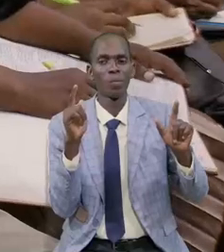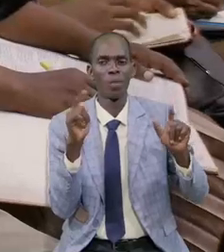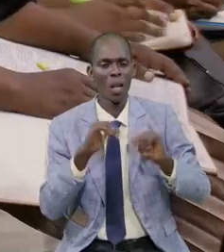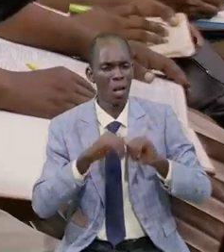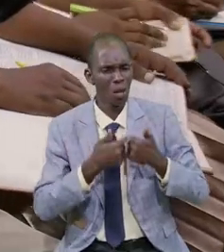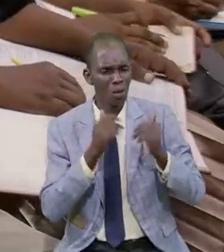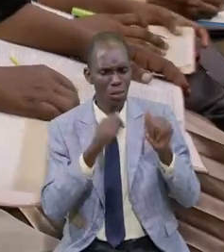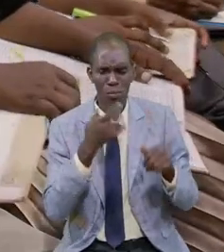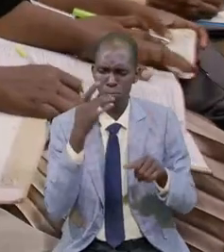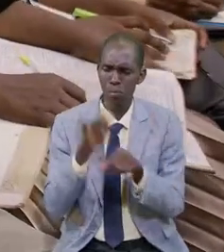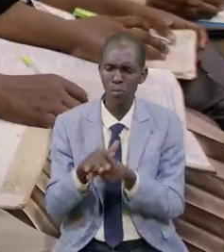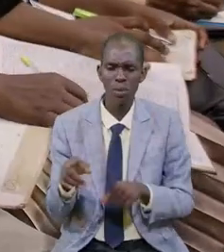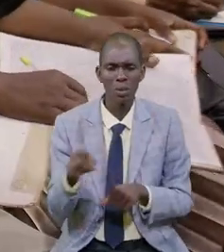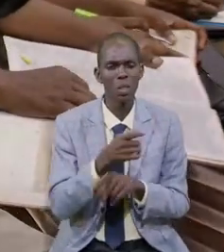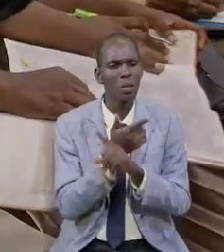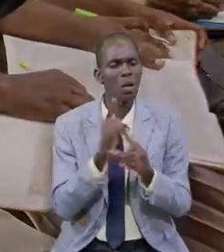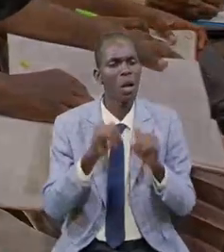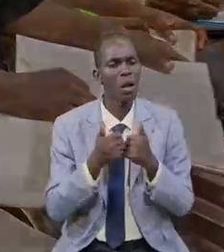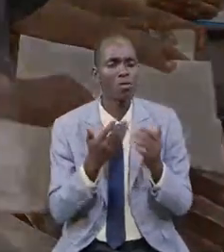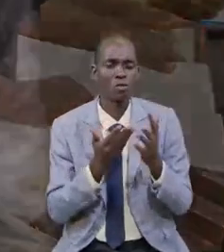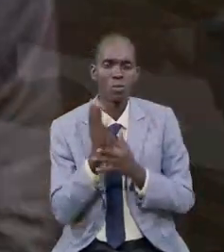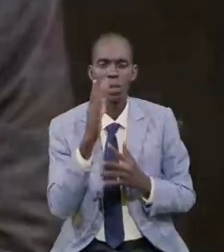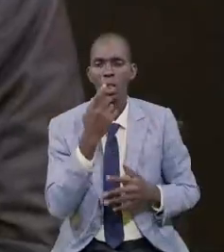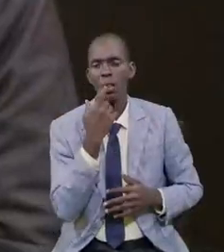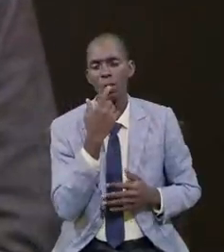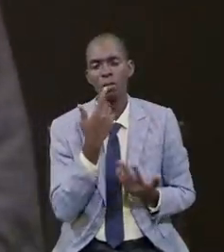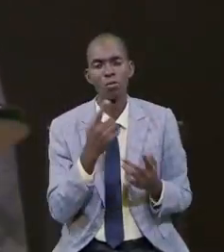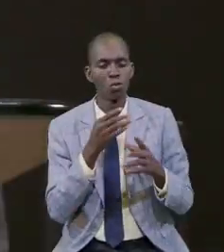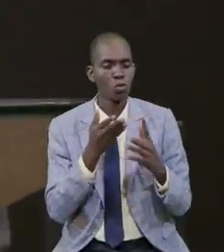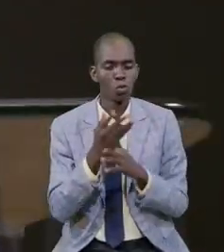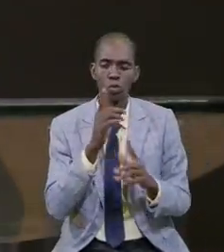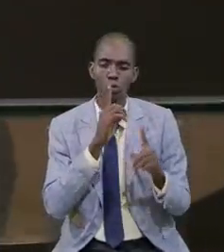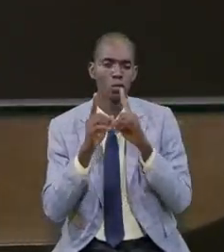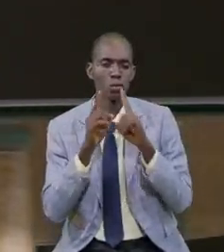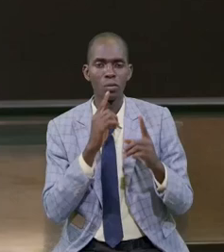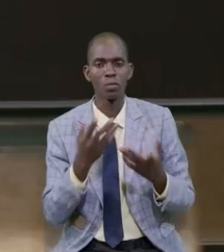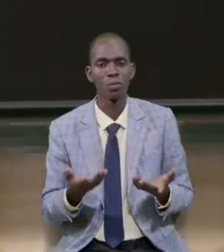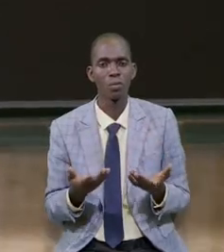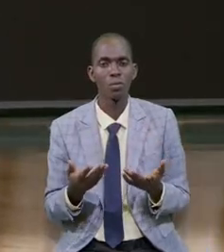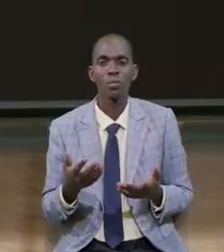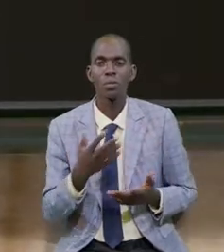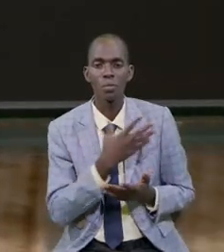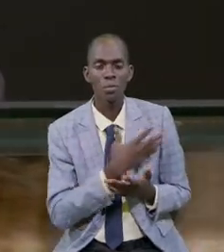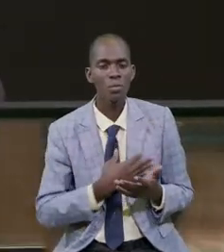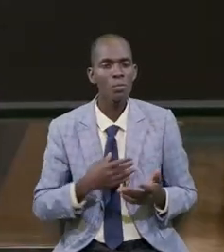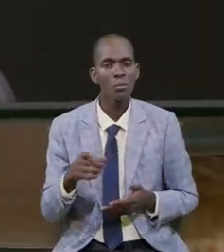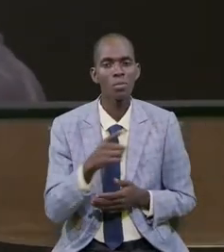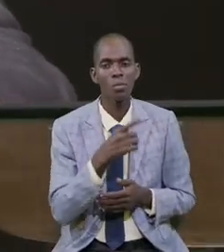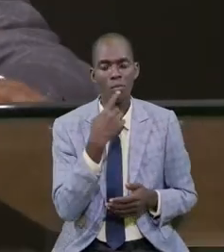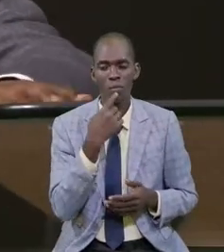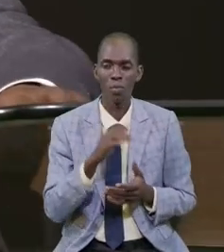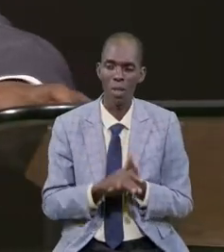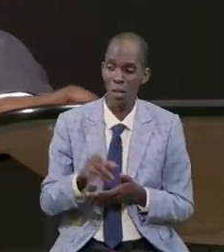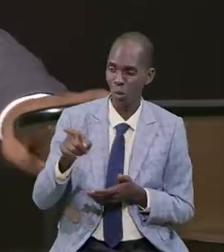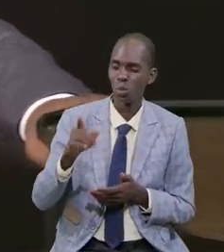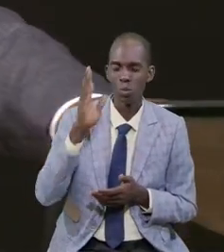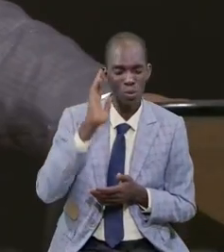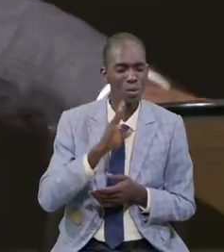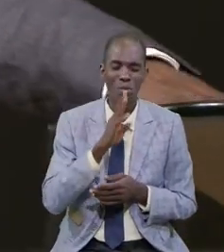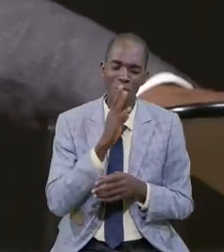Comment leur promet-il la liberté? Avec leur langue. Ils font la promesse avec leur langue et vont dire que tu seras